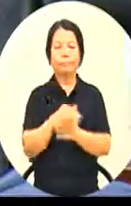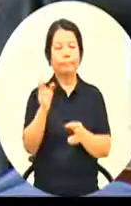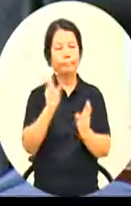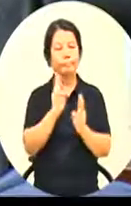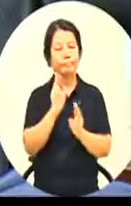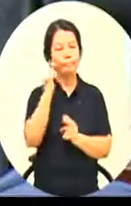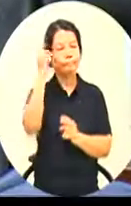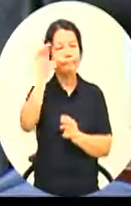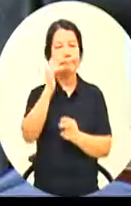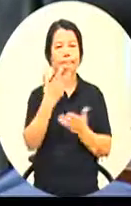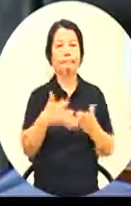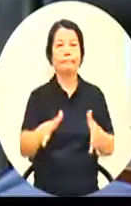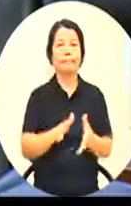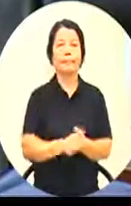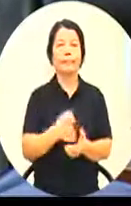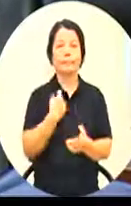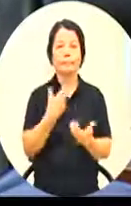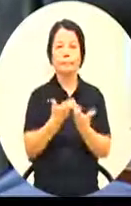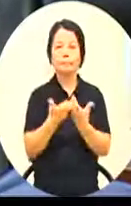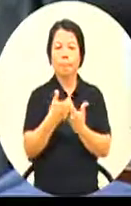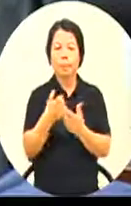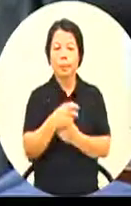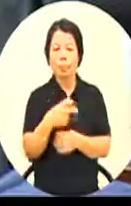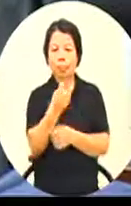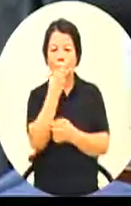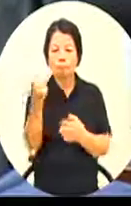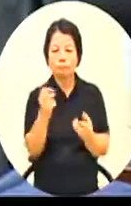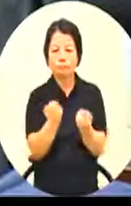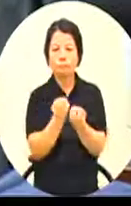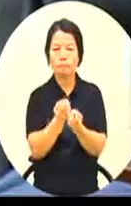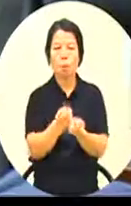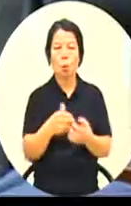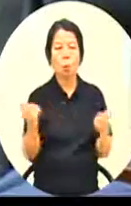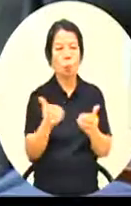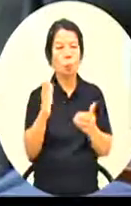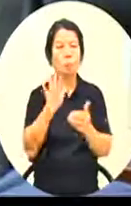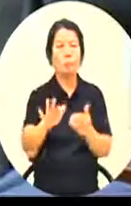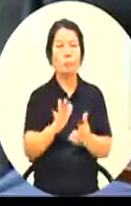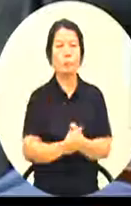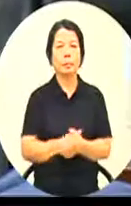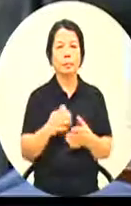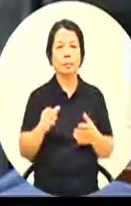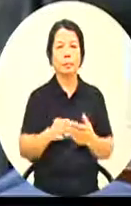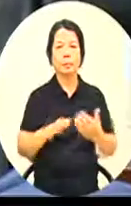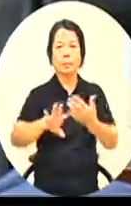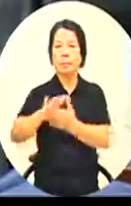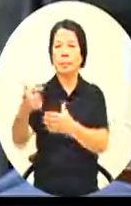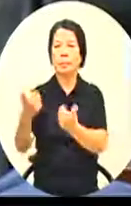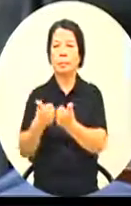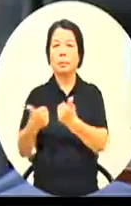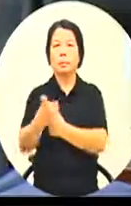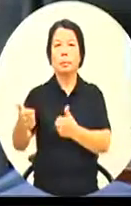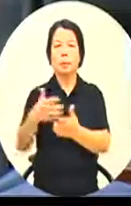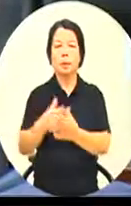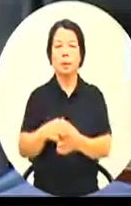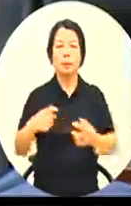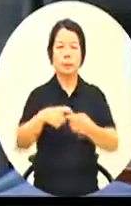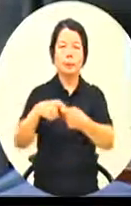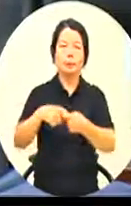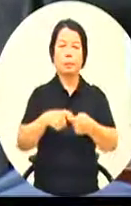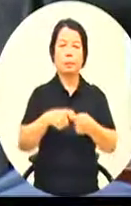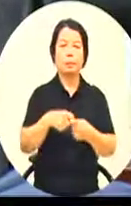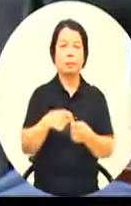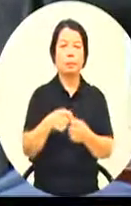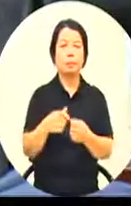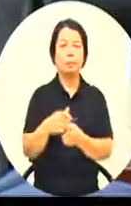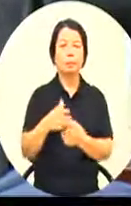那也分别发现很多的问题。那这些议题呢，我想其他两位议员他们之后的联合质询也会提出来。那